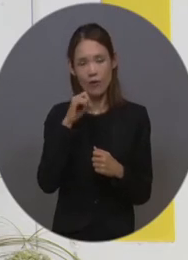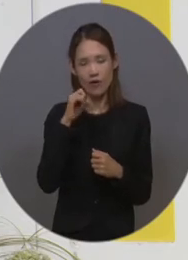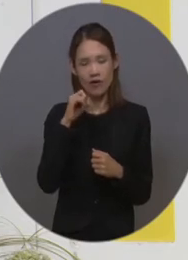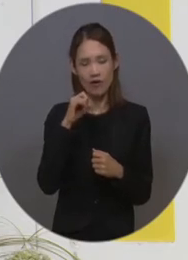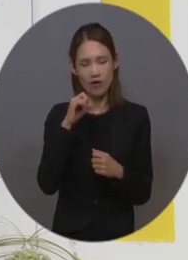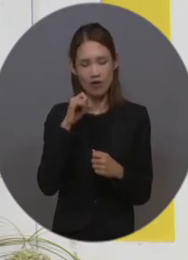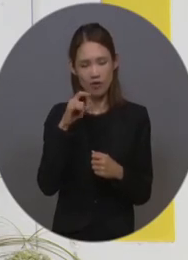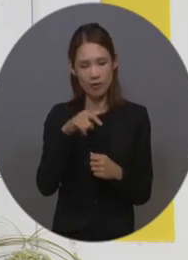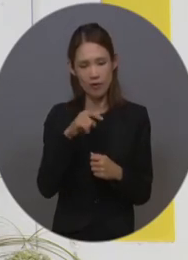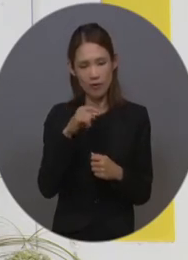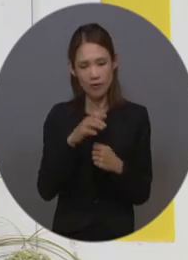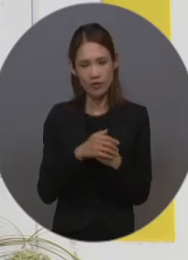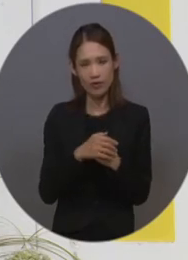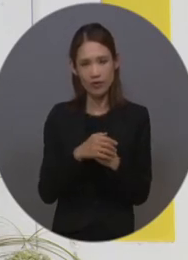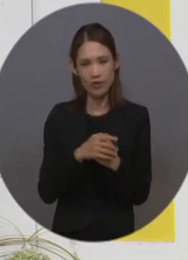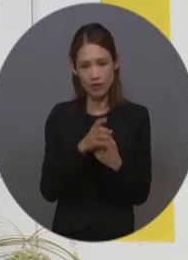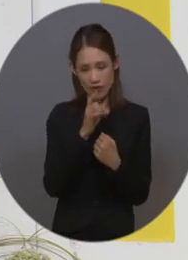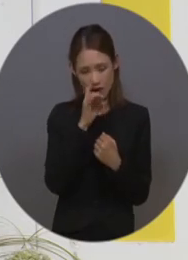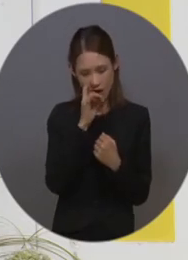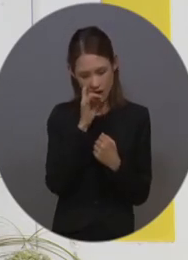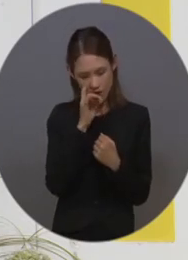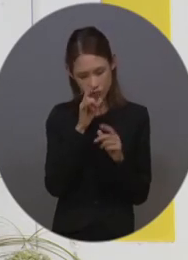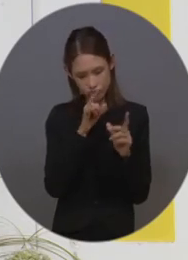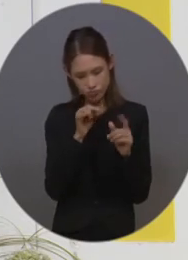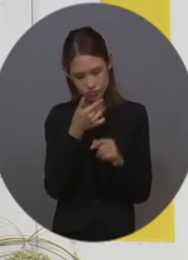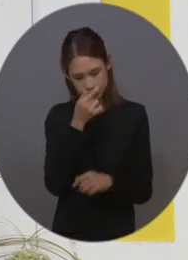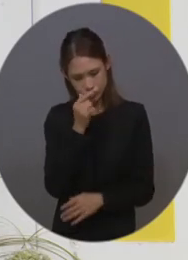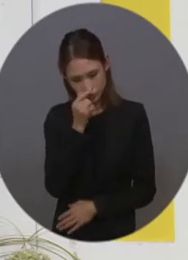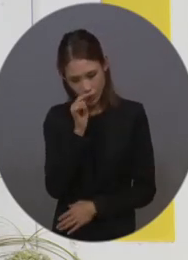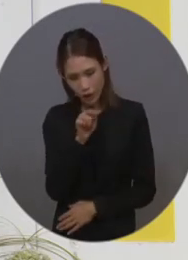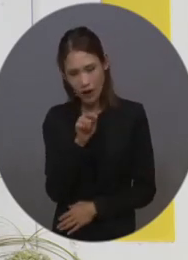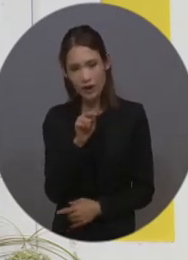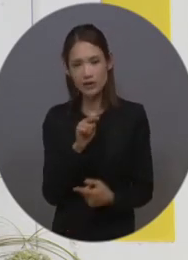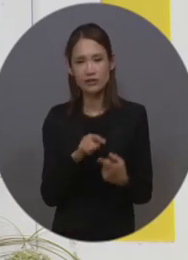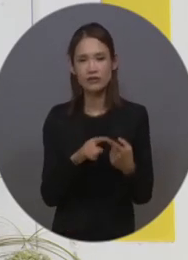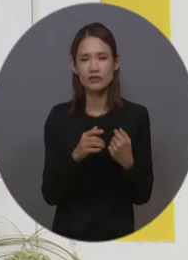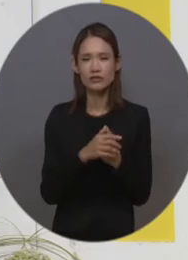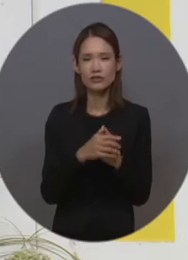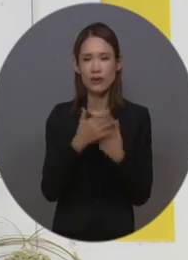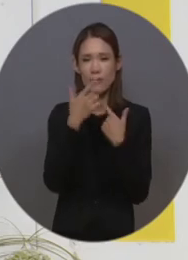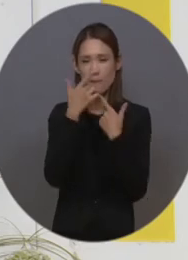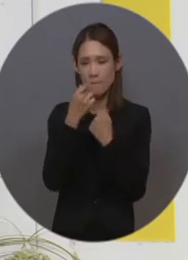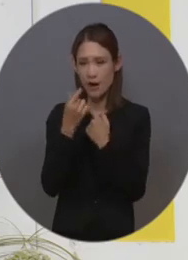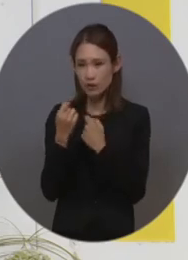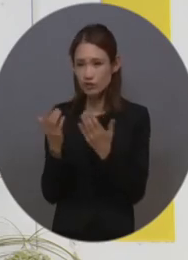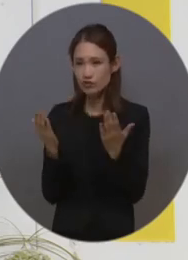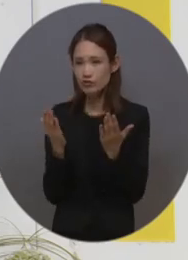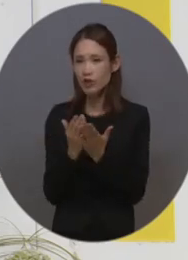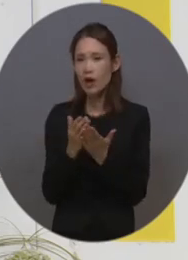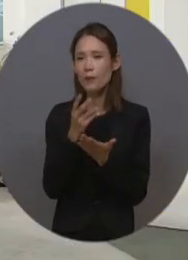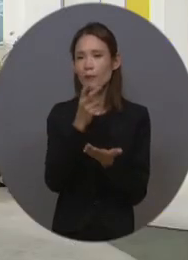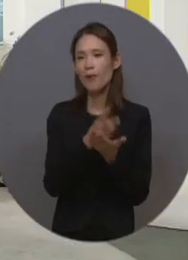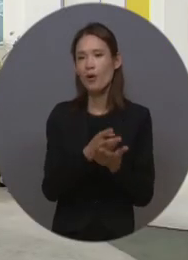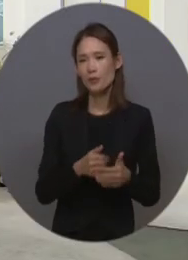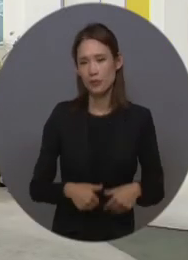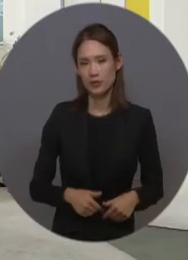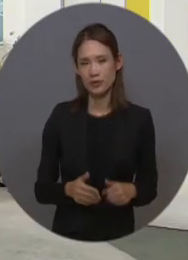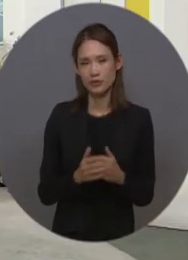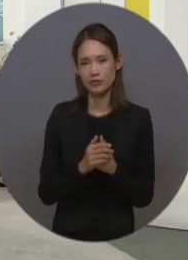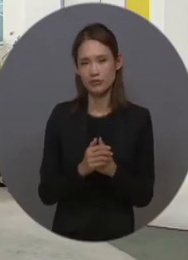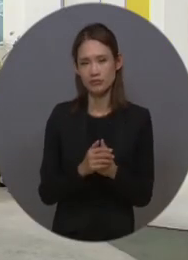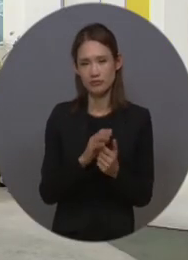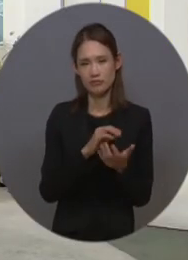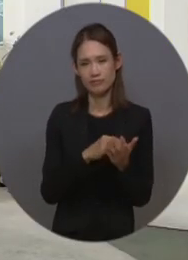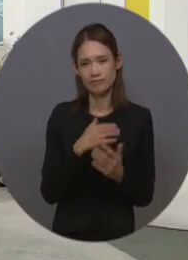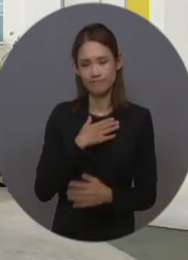어렵고 네. 그 가려운 곳을 딱딱 집어주는 맞춤형 법안들이 필요한 것 같아요. 그만큼